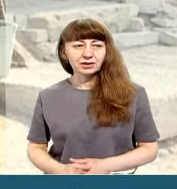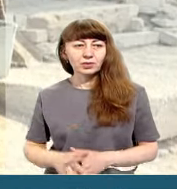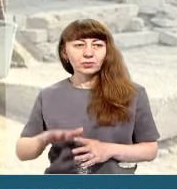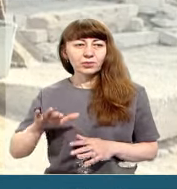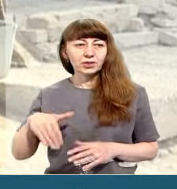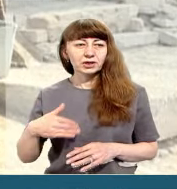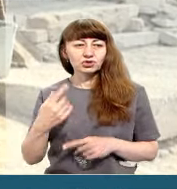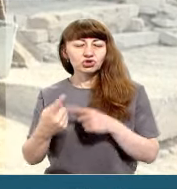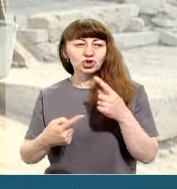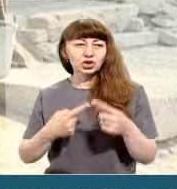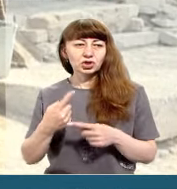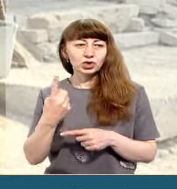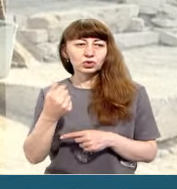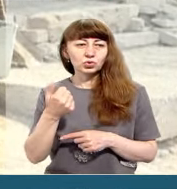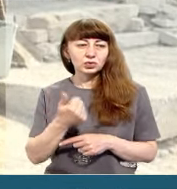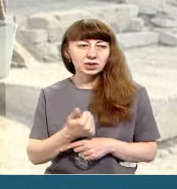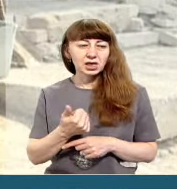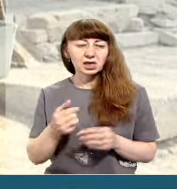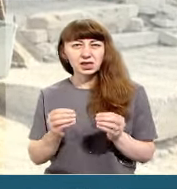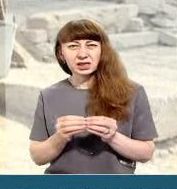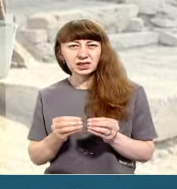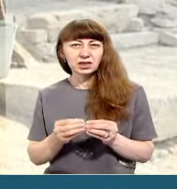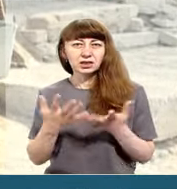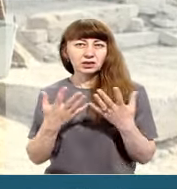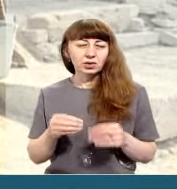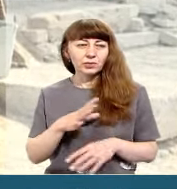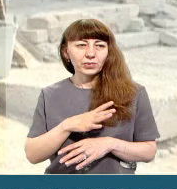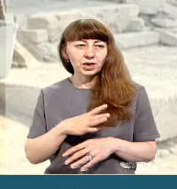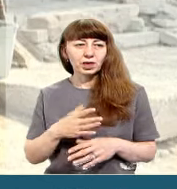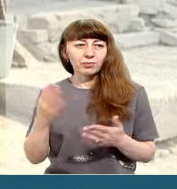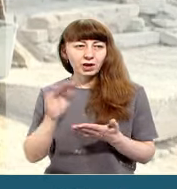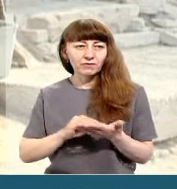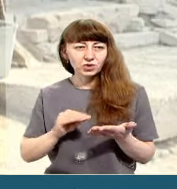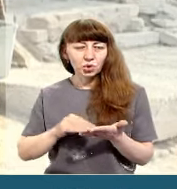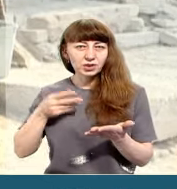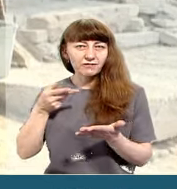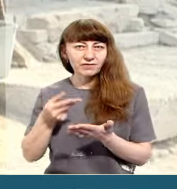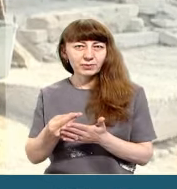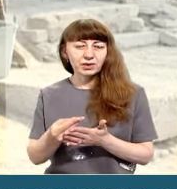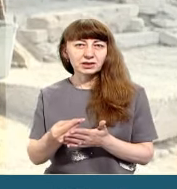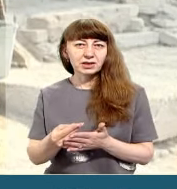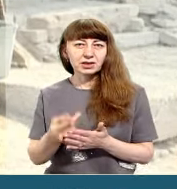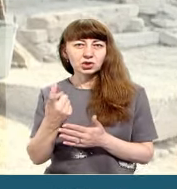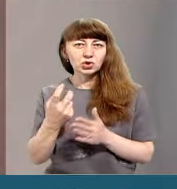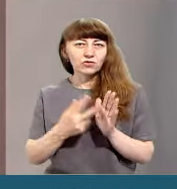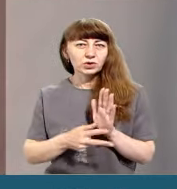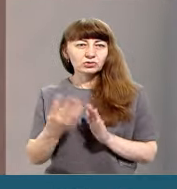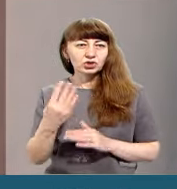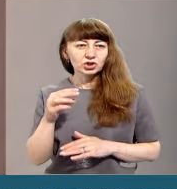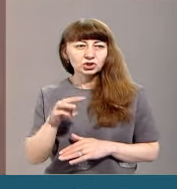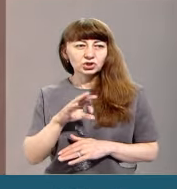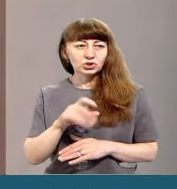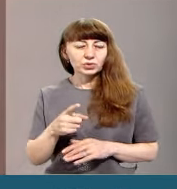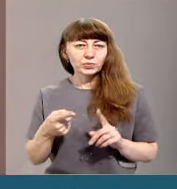Далее, через неделю или через 10 дней, была обратно повторная выплата 184 тысячи